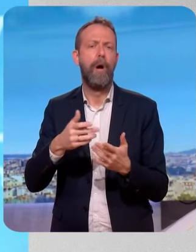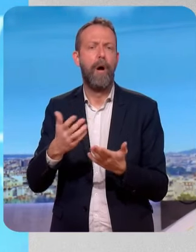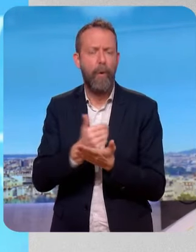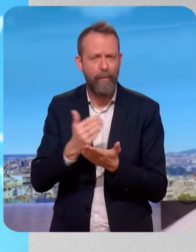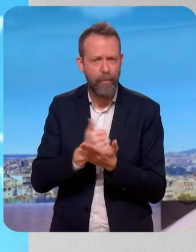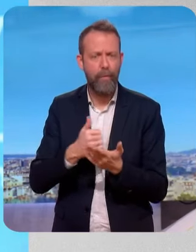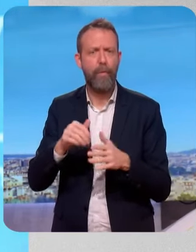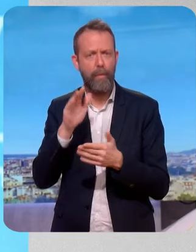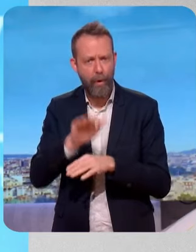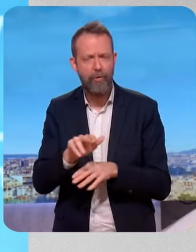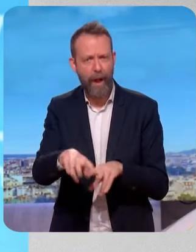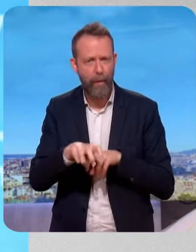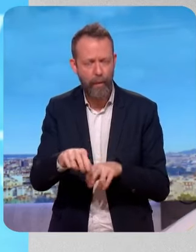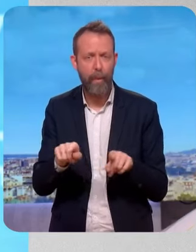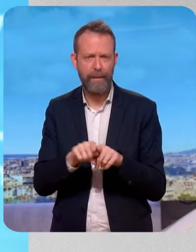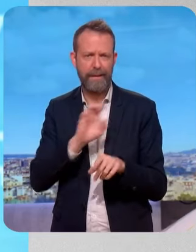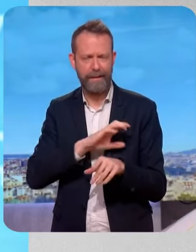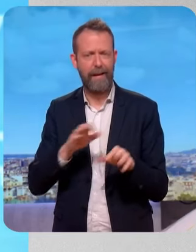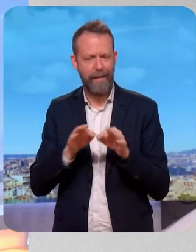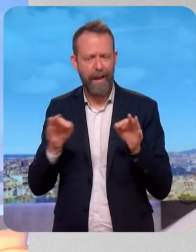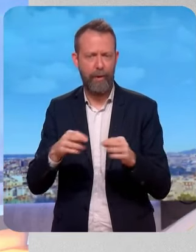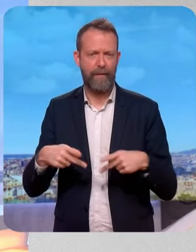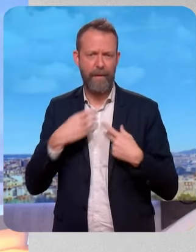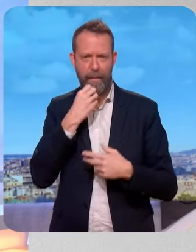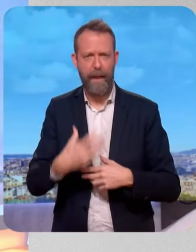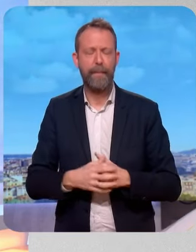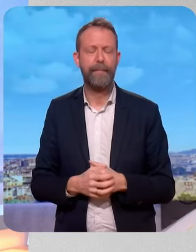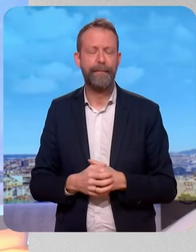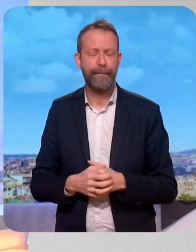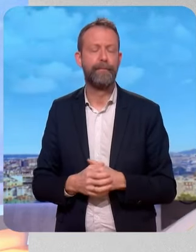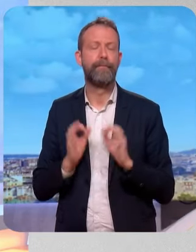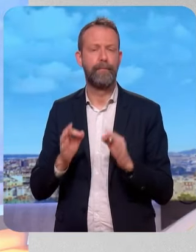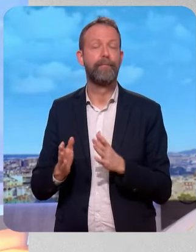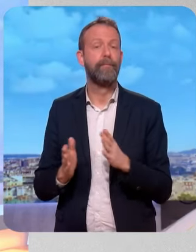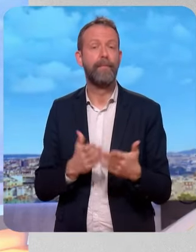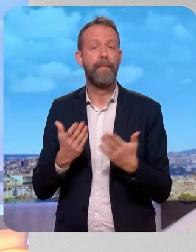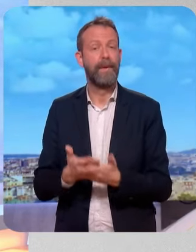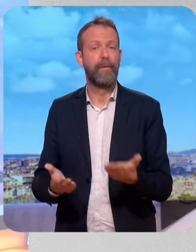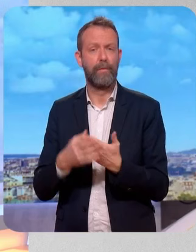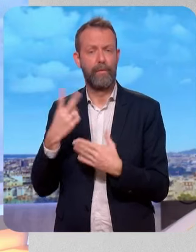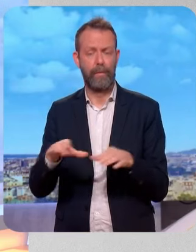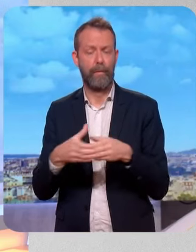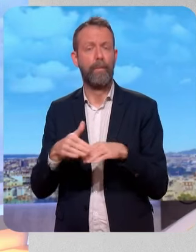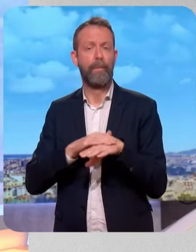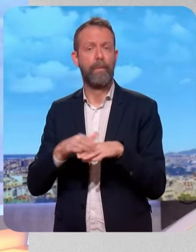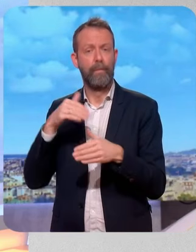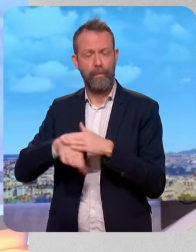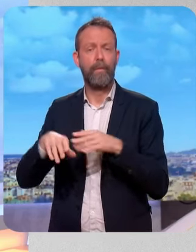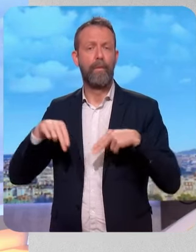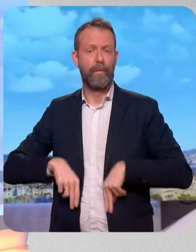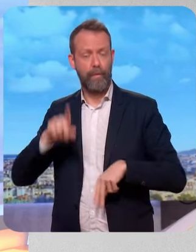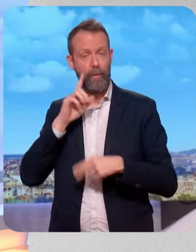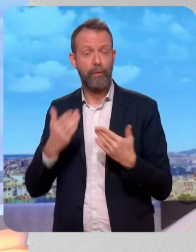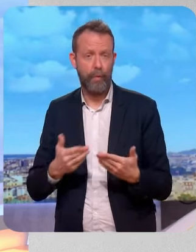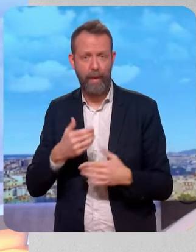et faire en sorte que nos territoires ruraux vivent bien. Bon, on en vient à la situation donc de votre parti dans le gouvernement, parce qu'aujourd'hui, vous